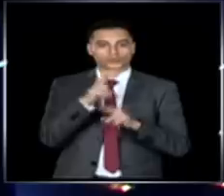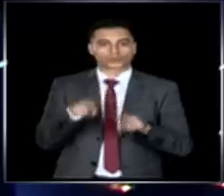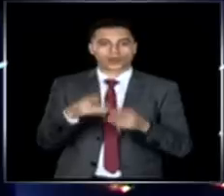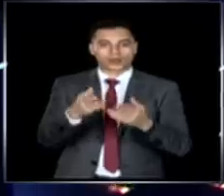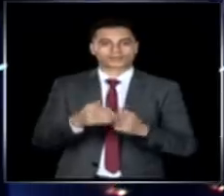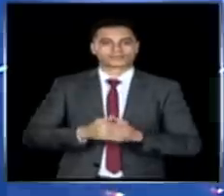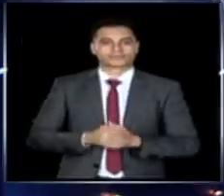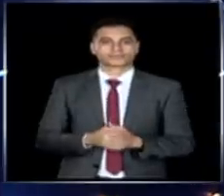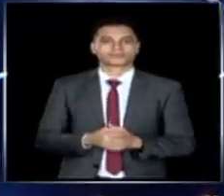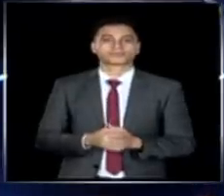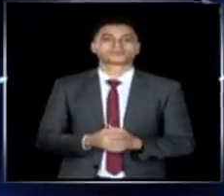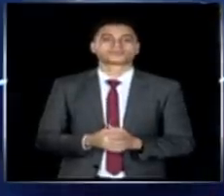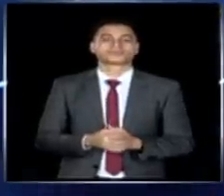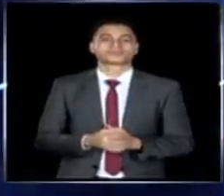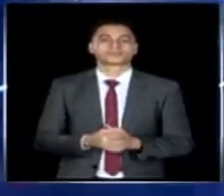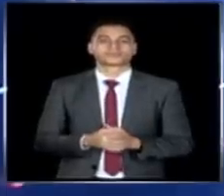هو